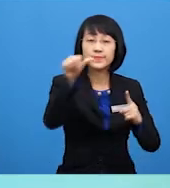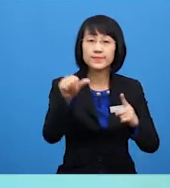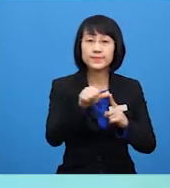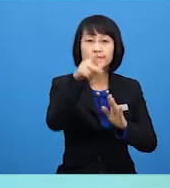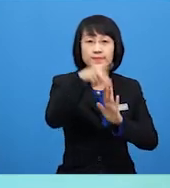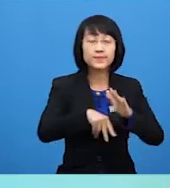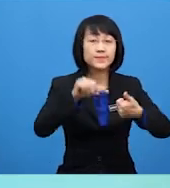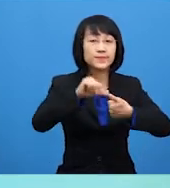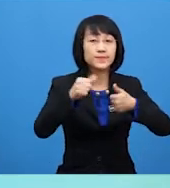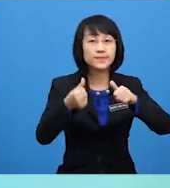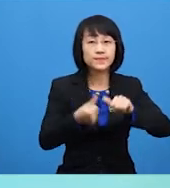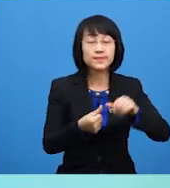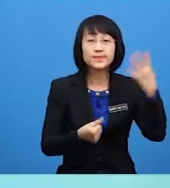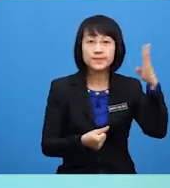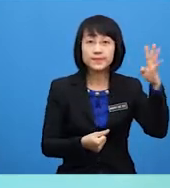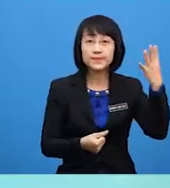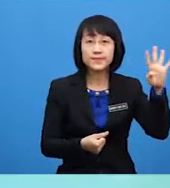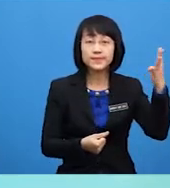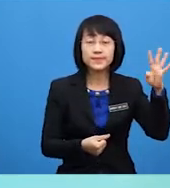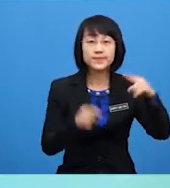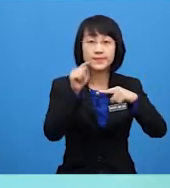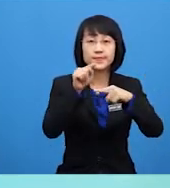Apabila pengangka, iaitu